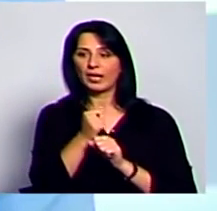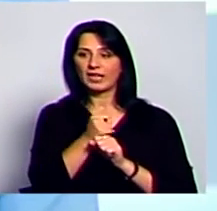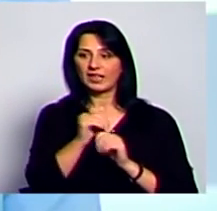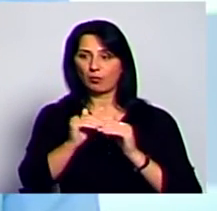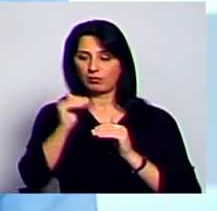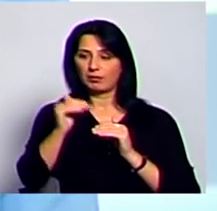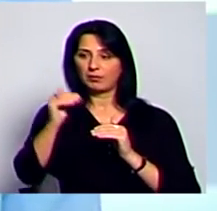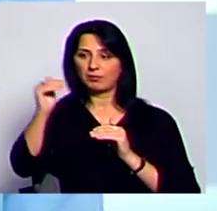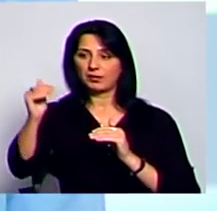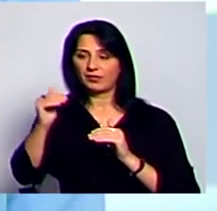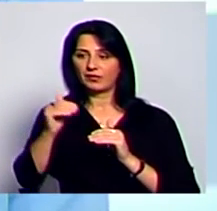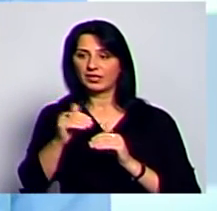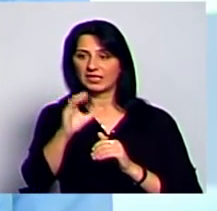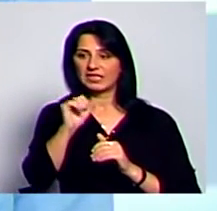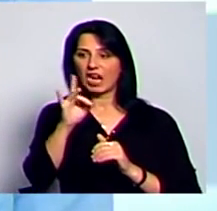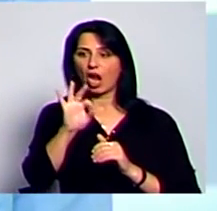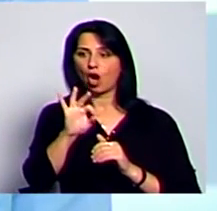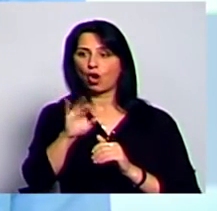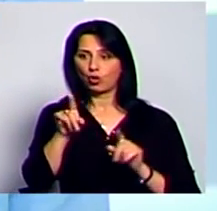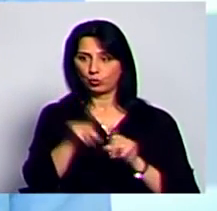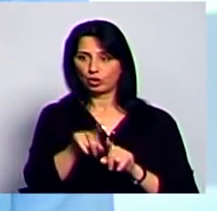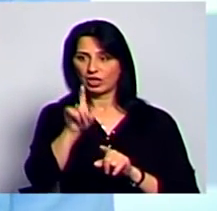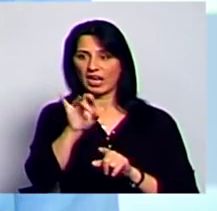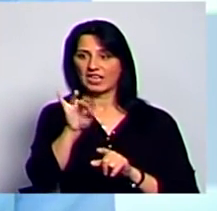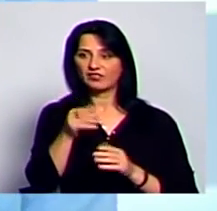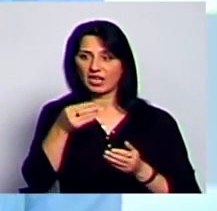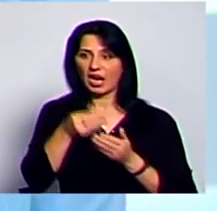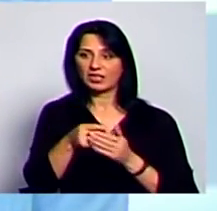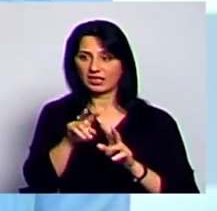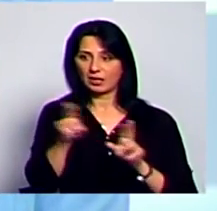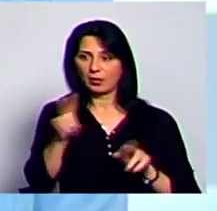კეთდებოდა. როგორც ვიცი კიდე საროშია, ხერთვისშია, აღსადგენი და ტოლოში.